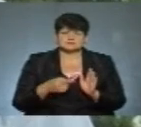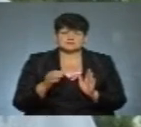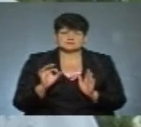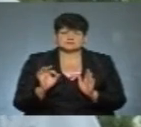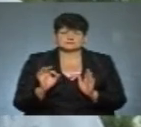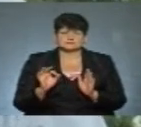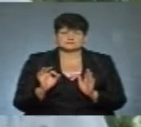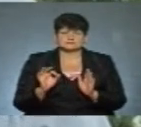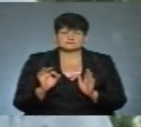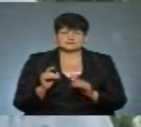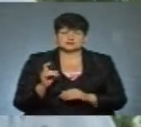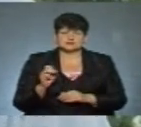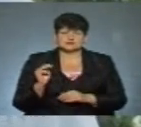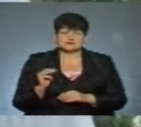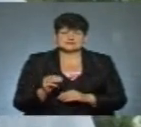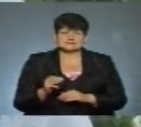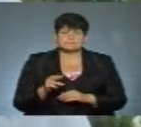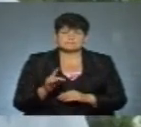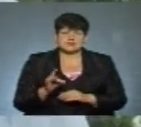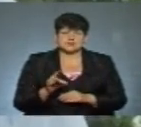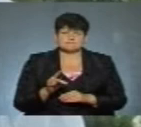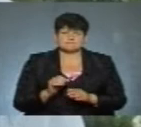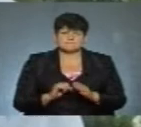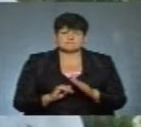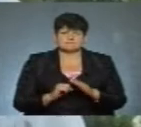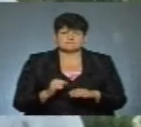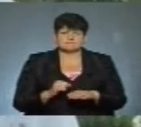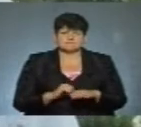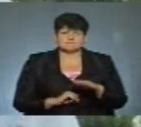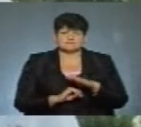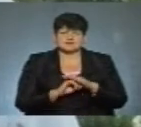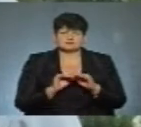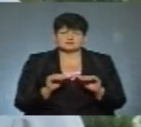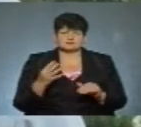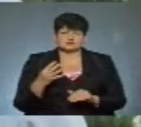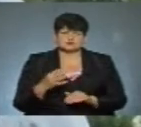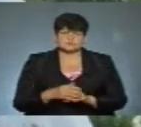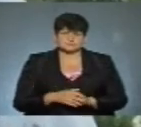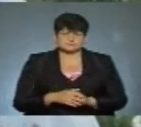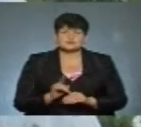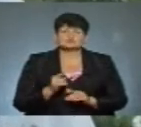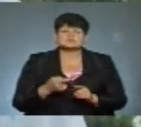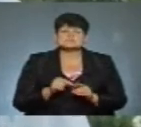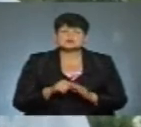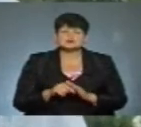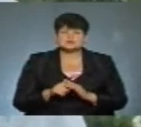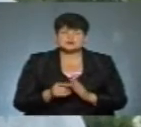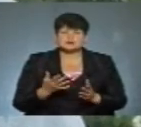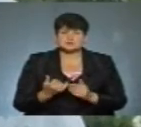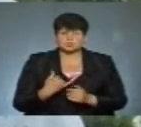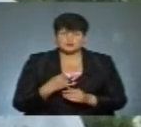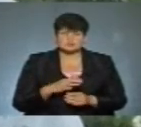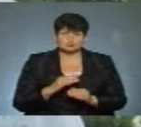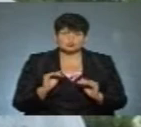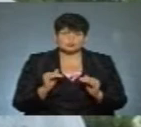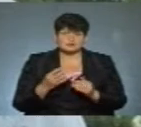68,0 на 100 тисяч при базовому рівні 40. Що це означає? Якби в нас було